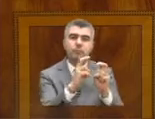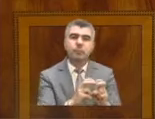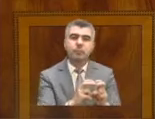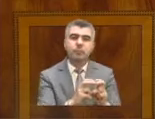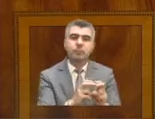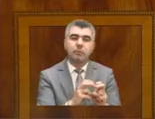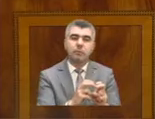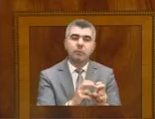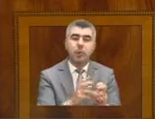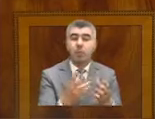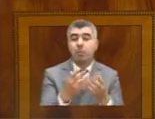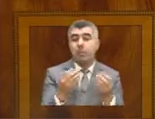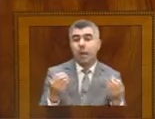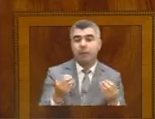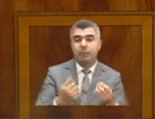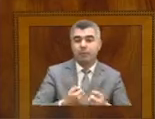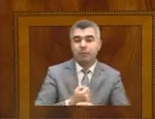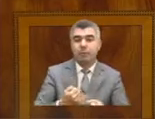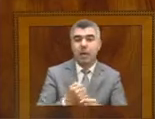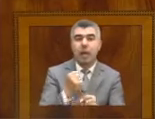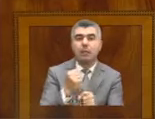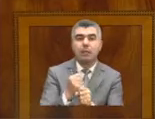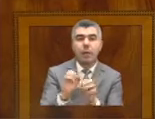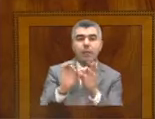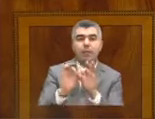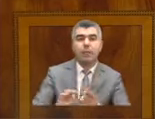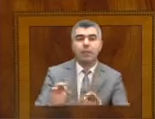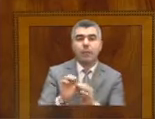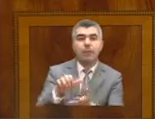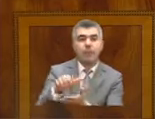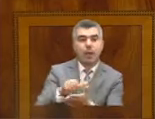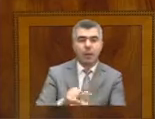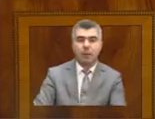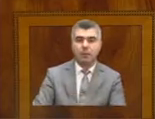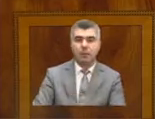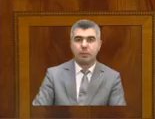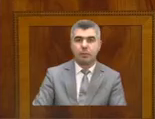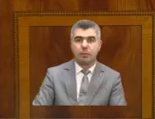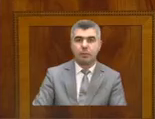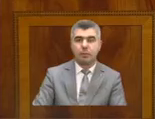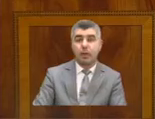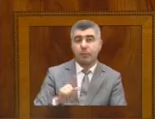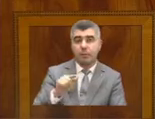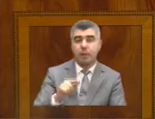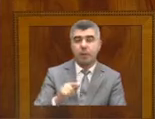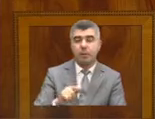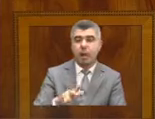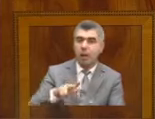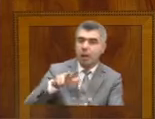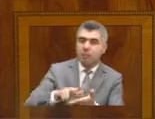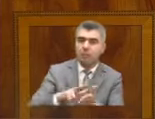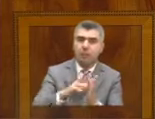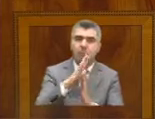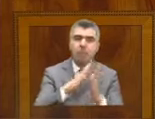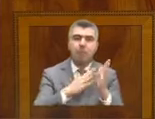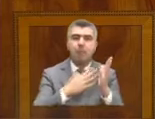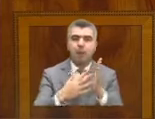من فقدان مناصب الشغل الفلاحية. وفي هذا الإطار سيتم تفعيل خارطة الطريق